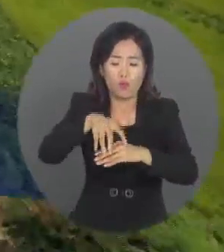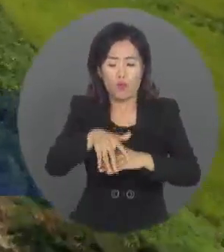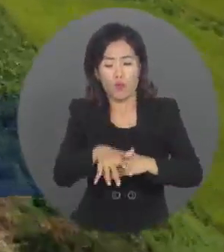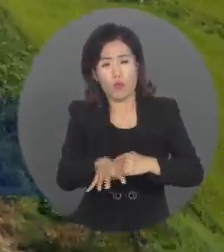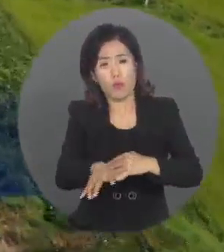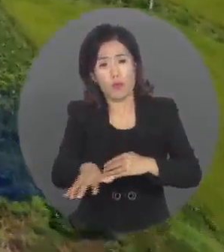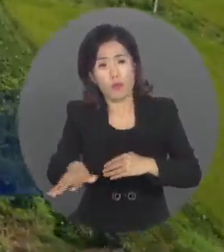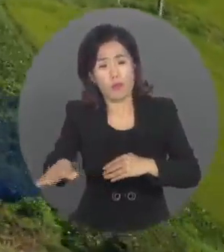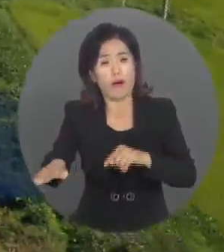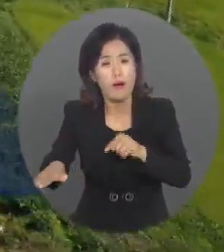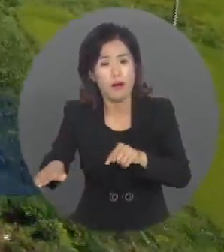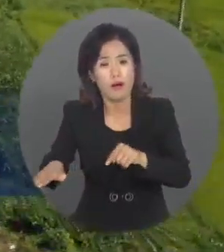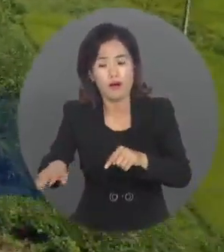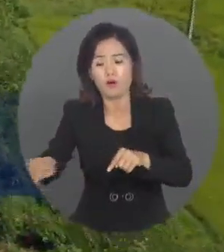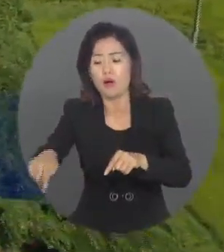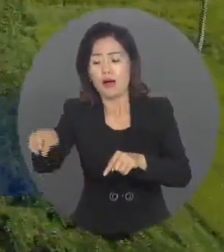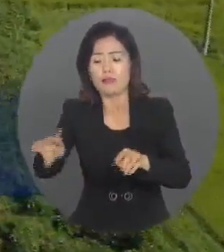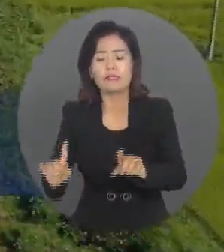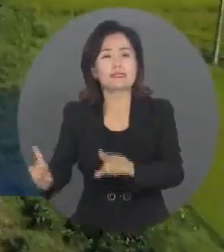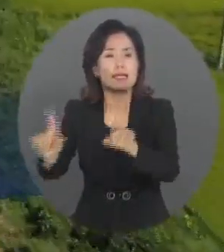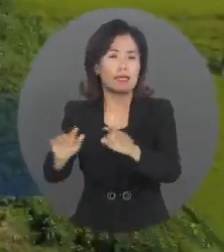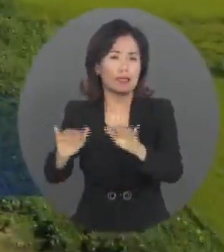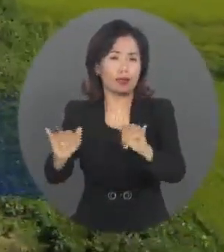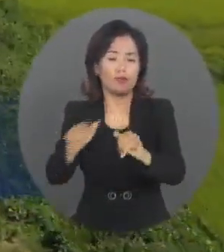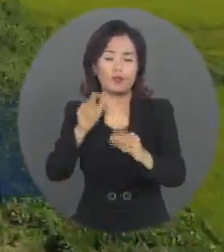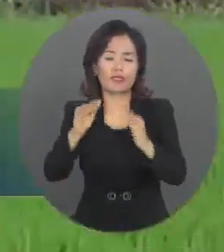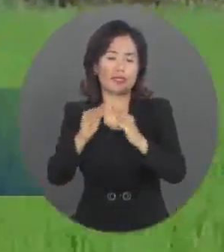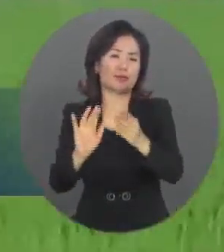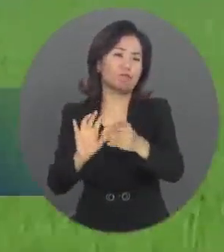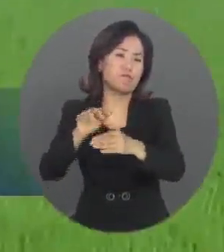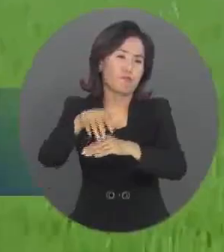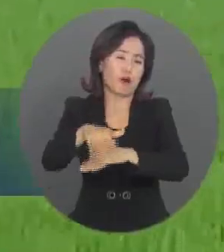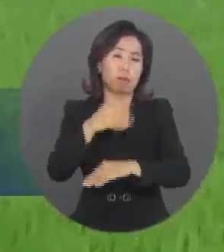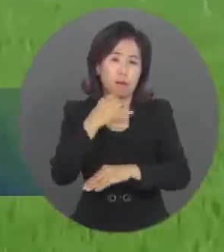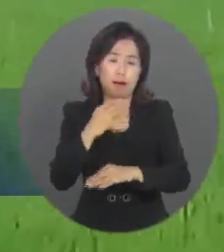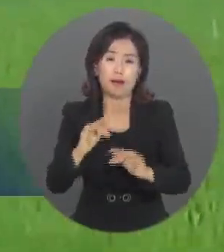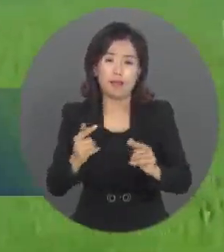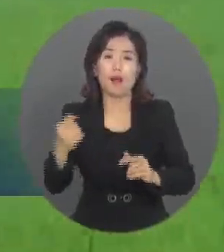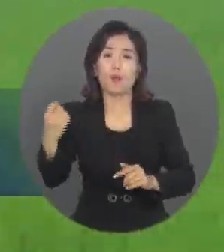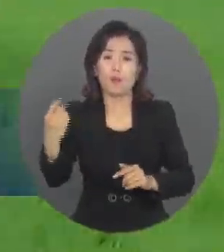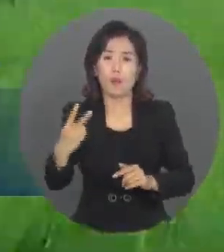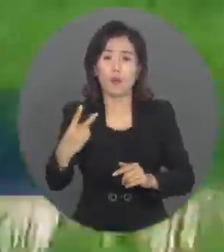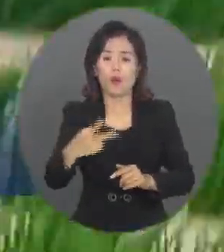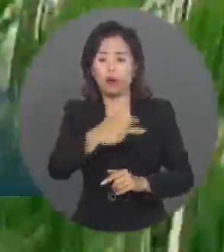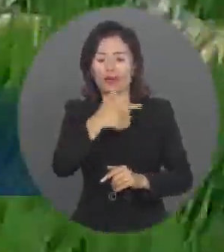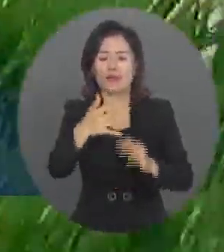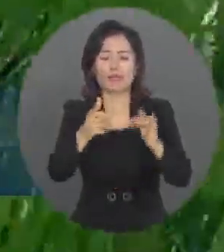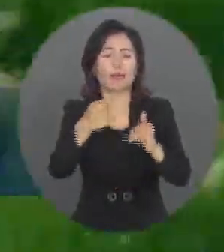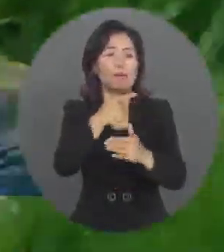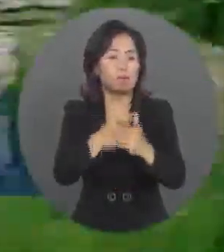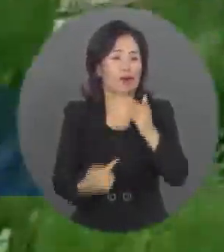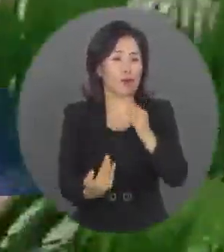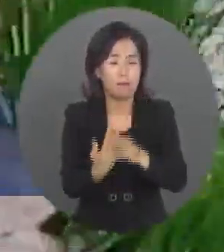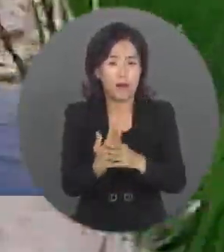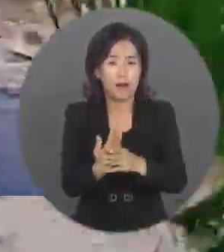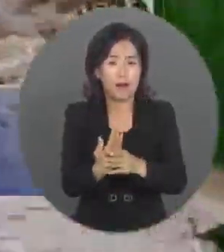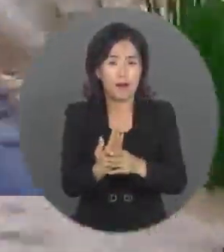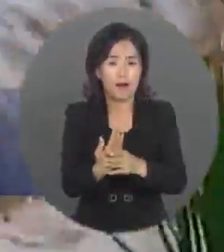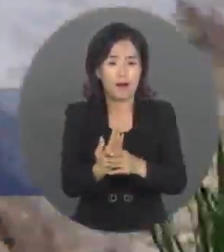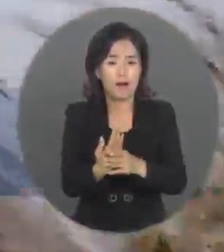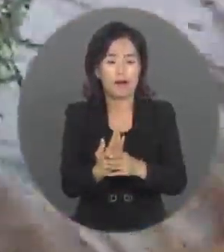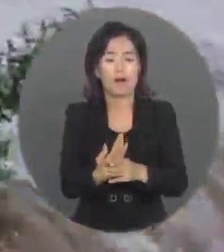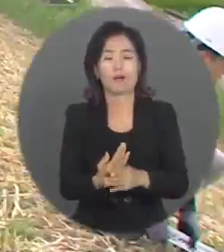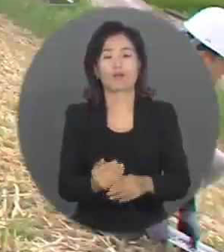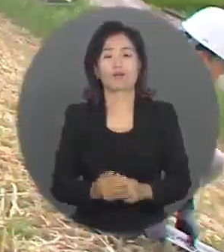통해서 방류되면서 하류 주민들의 이제 침수뿐만 아니라 대규모 인명피해로 갈 수 있는